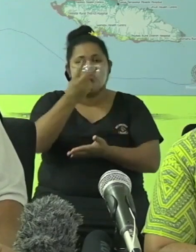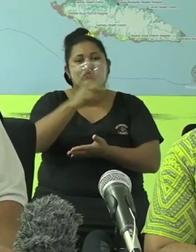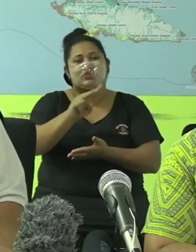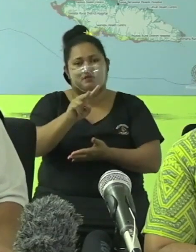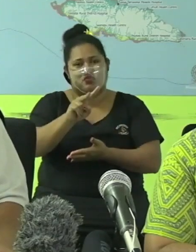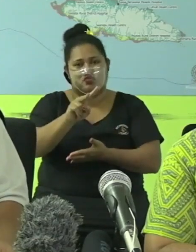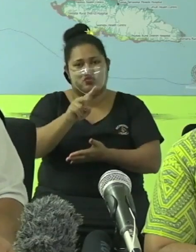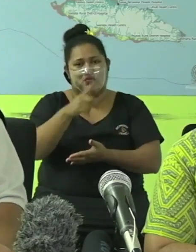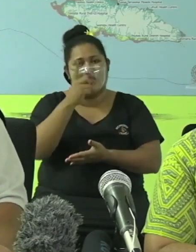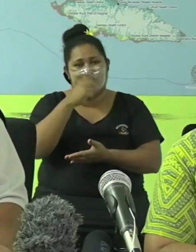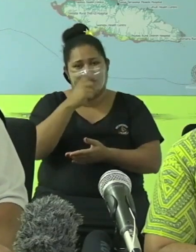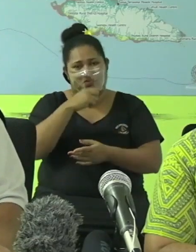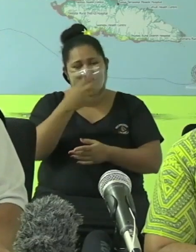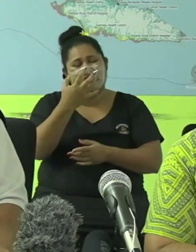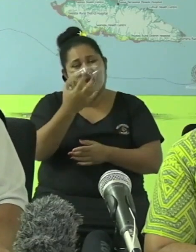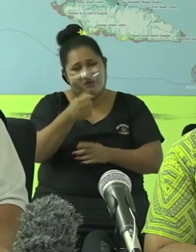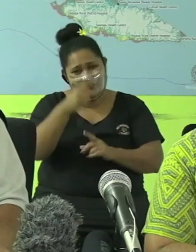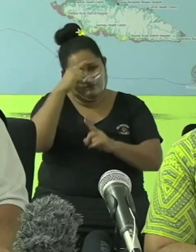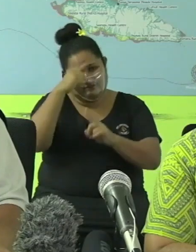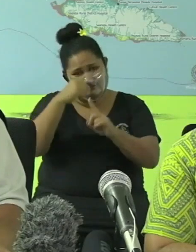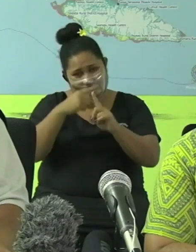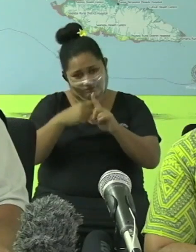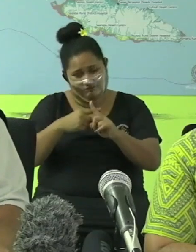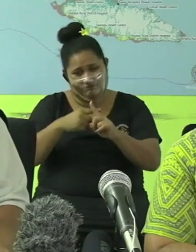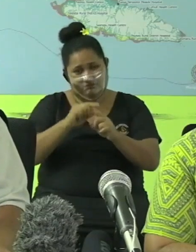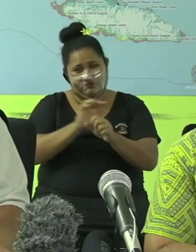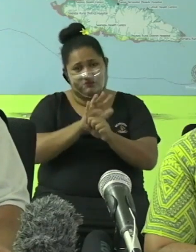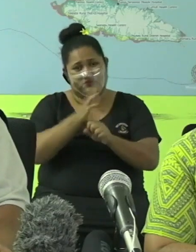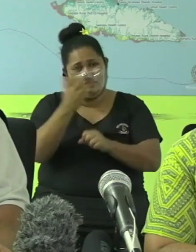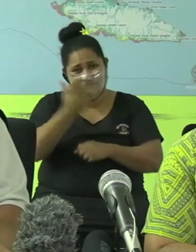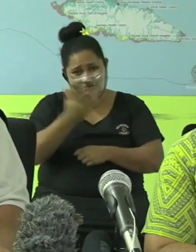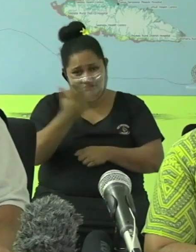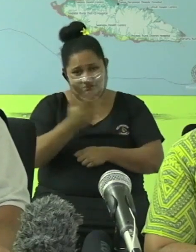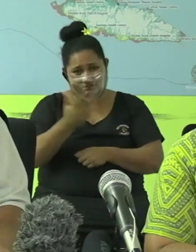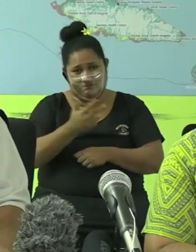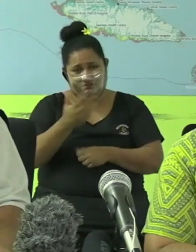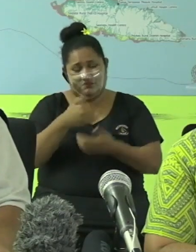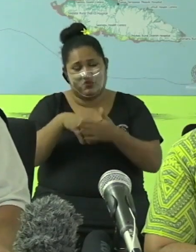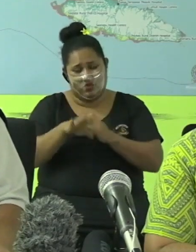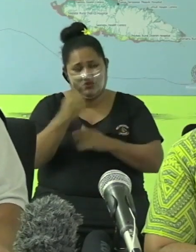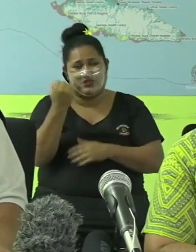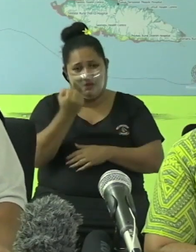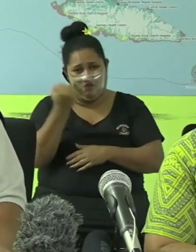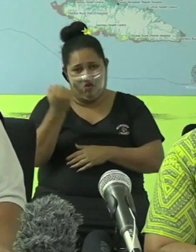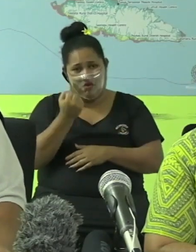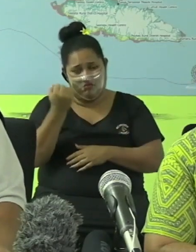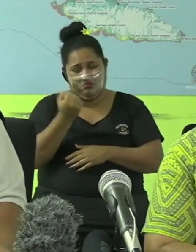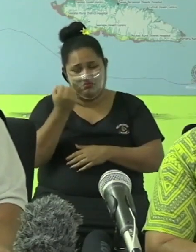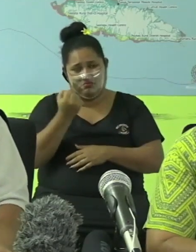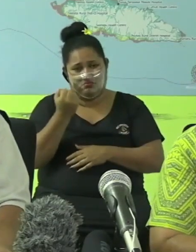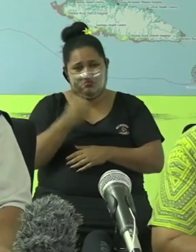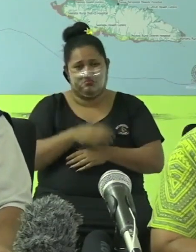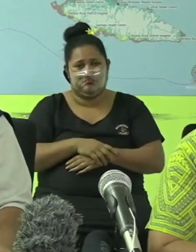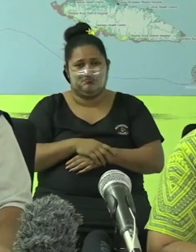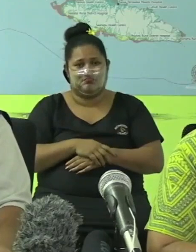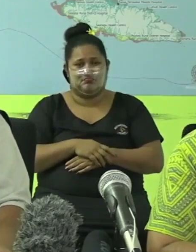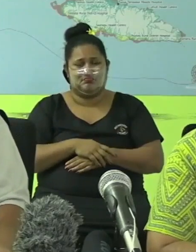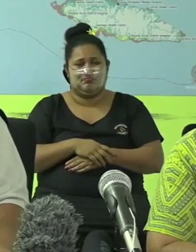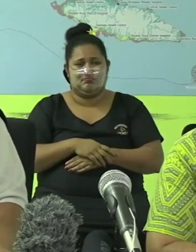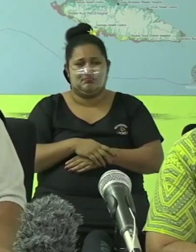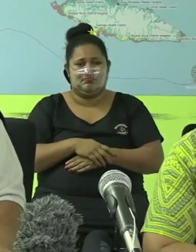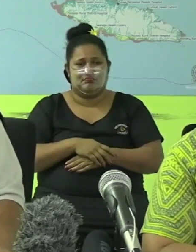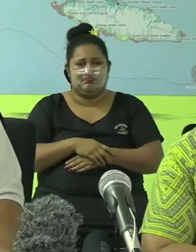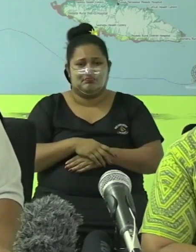i latou o tonu tātou Atunuu ua maua ia le whamai o